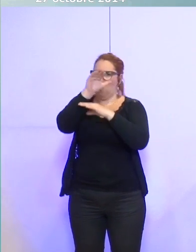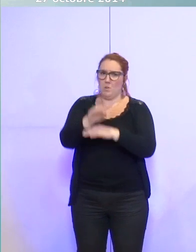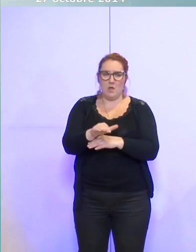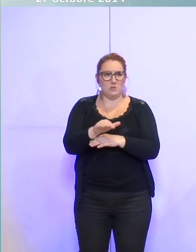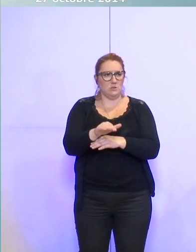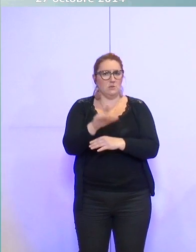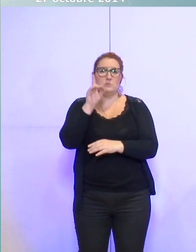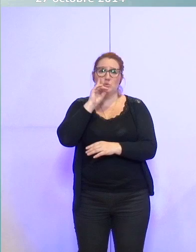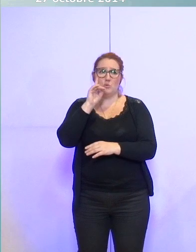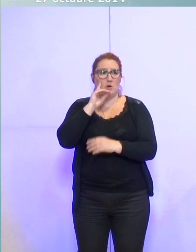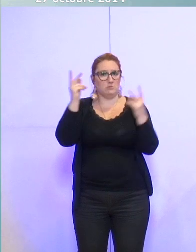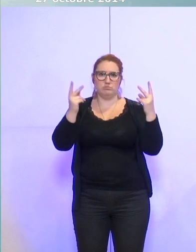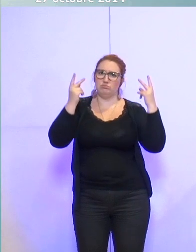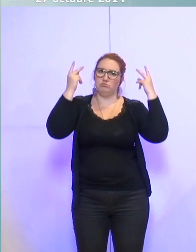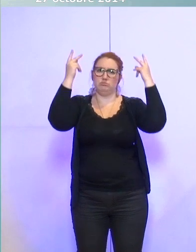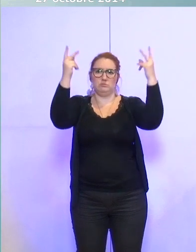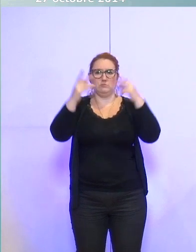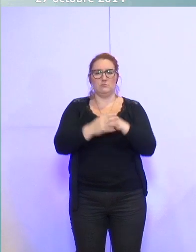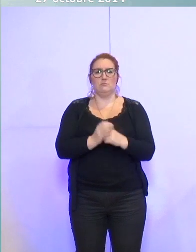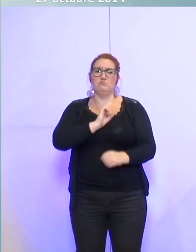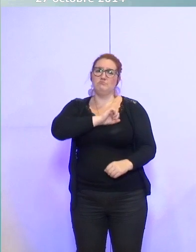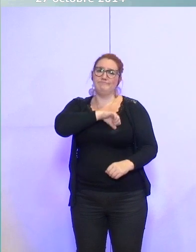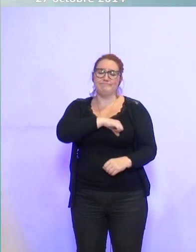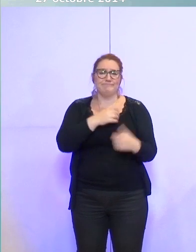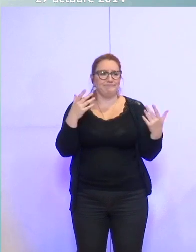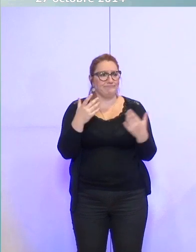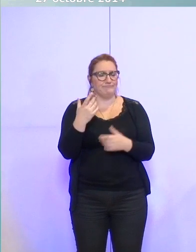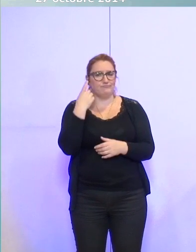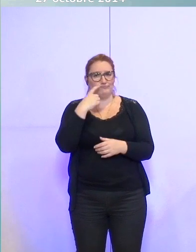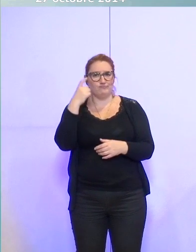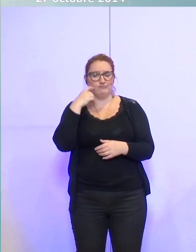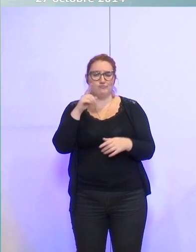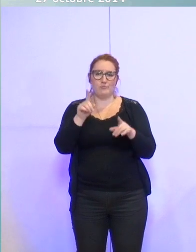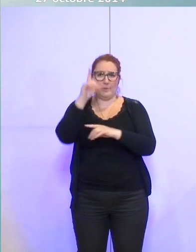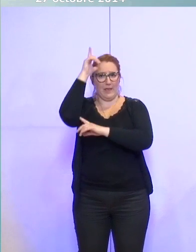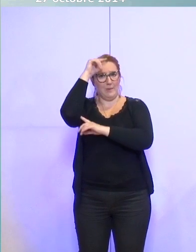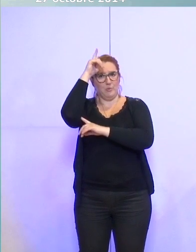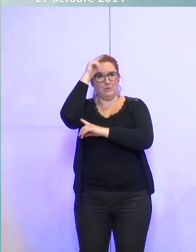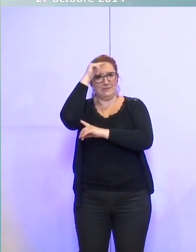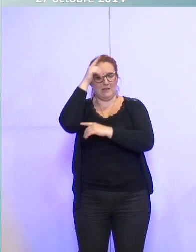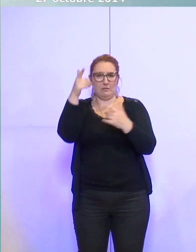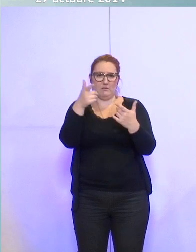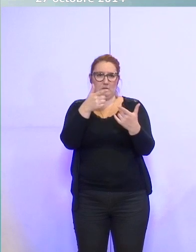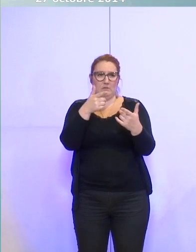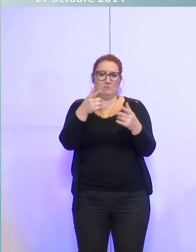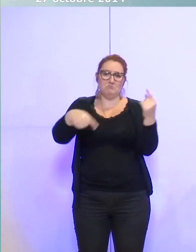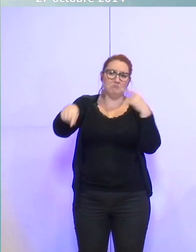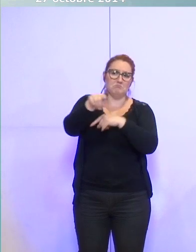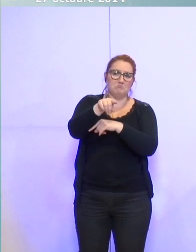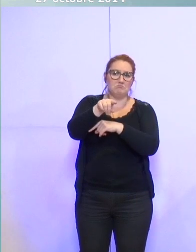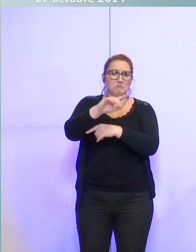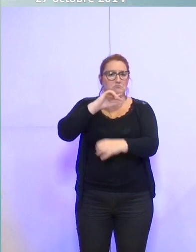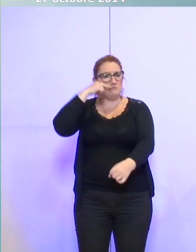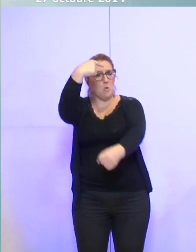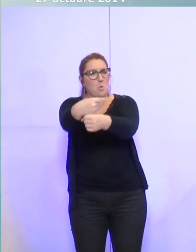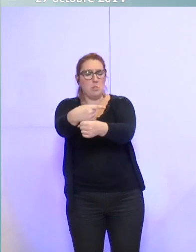Hélas, nous constatons avec le plus grand regret que les oppositions républicaines ont manqué ce rendez-vous. Pas une seule parole publique de condamnation